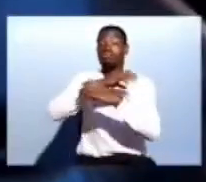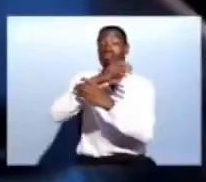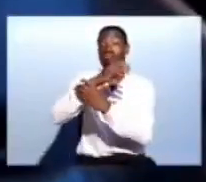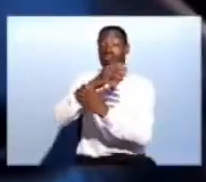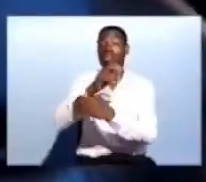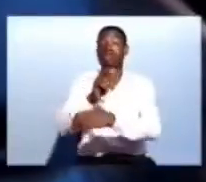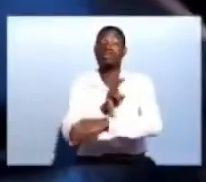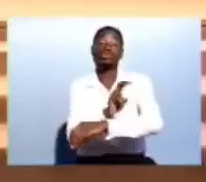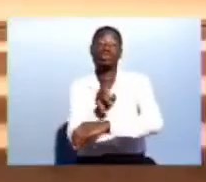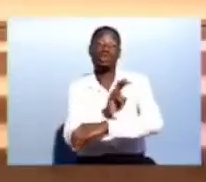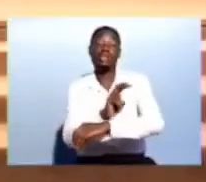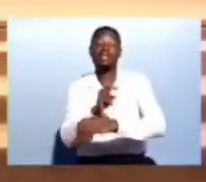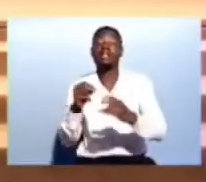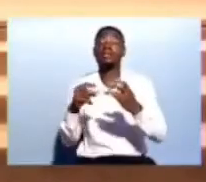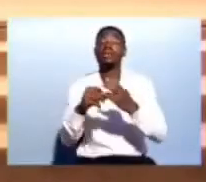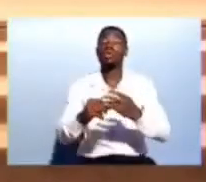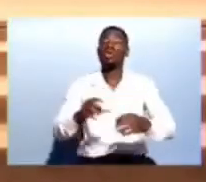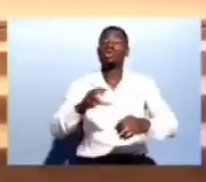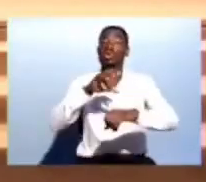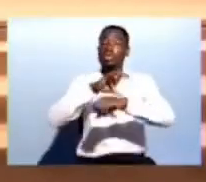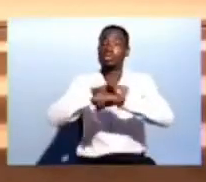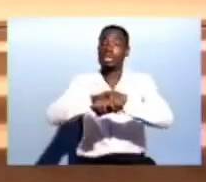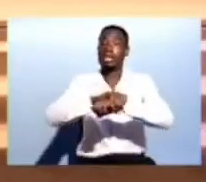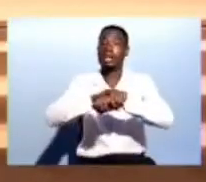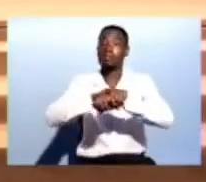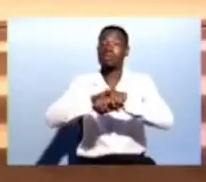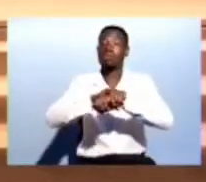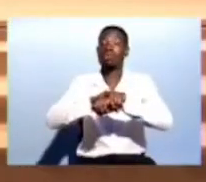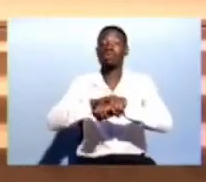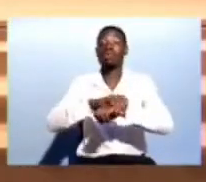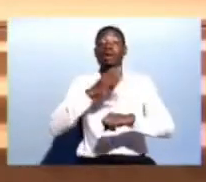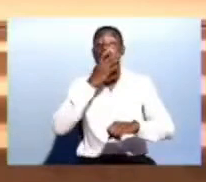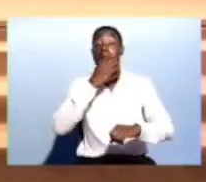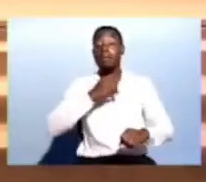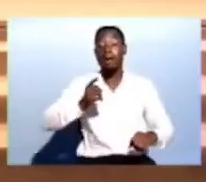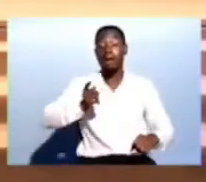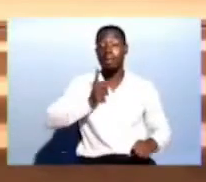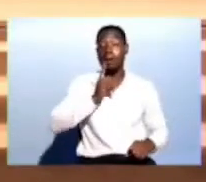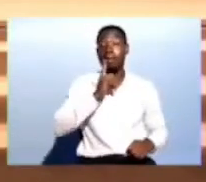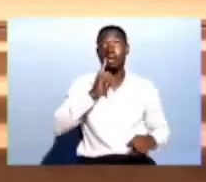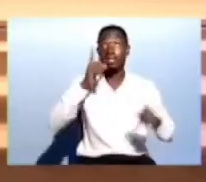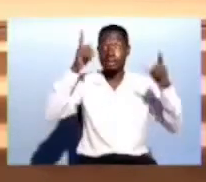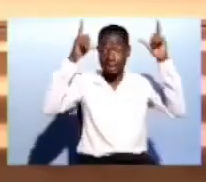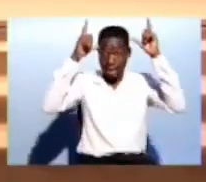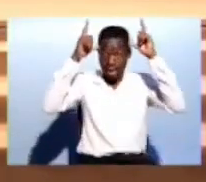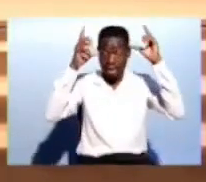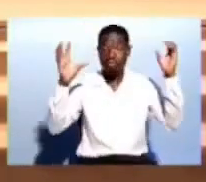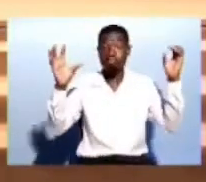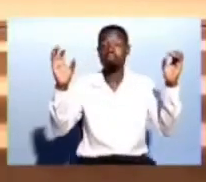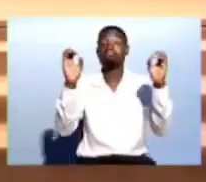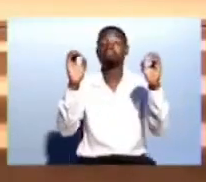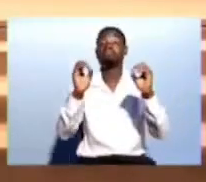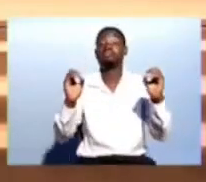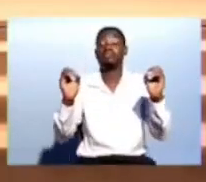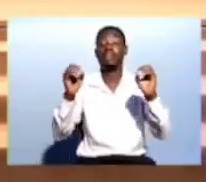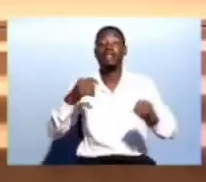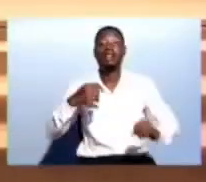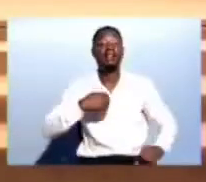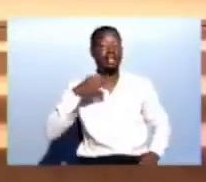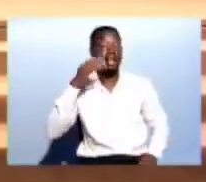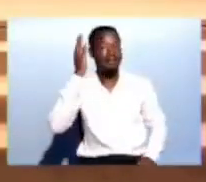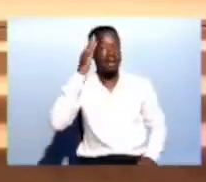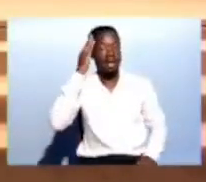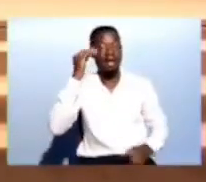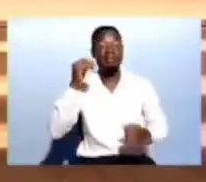zetu. Tukishikana mikono baba na mama, shetani hana nafasi. Ninafahamu ndoa